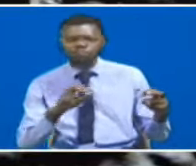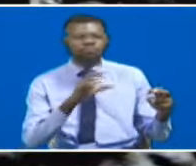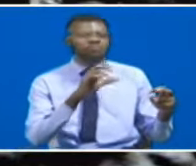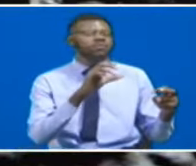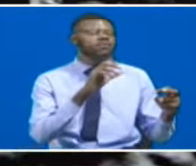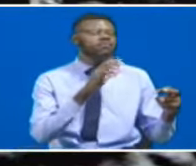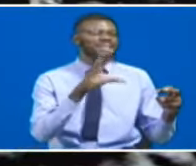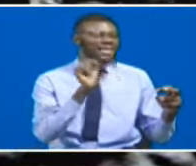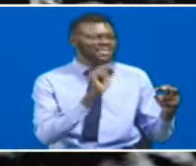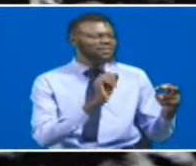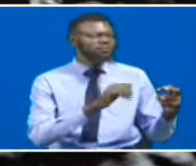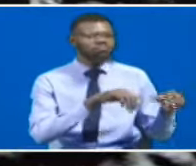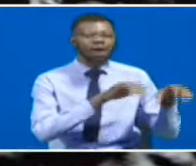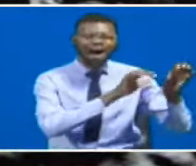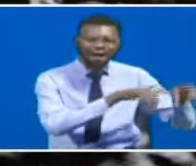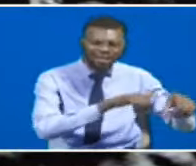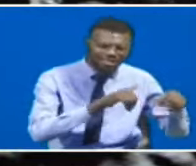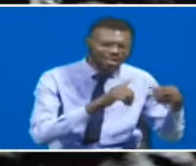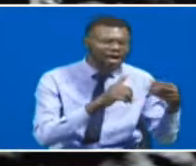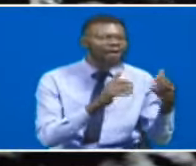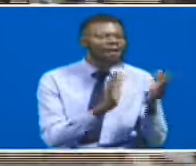ya kuenda kinyume cha sheria.